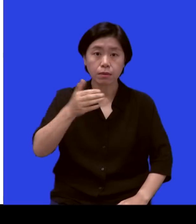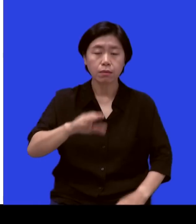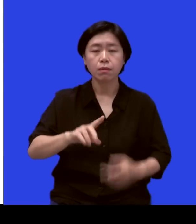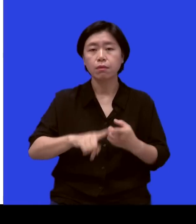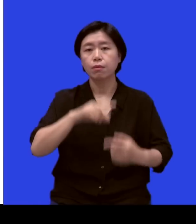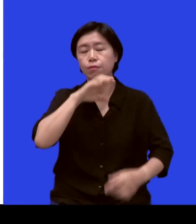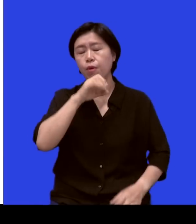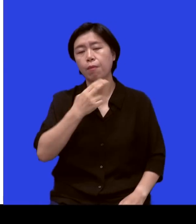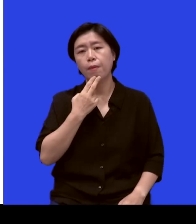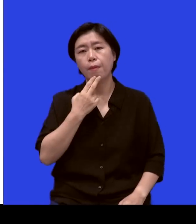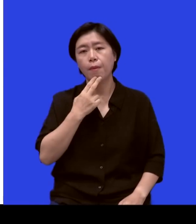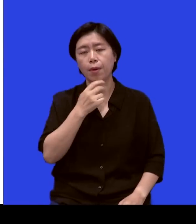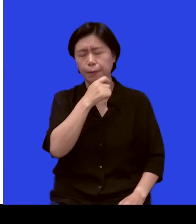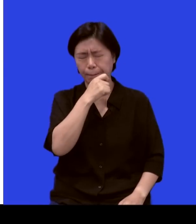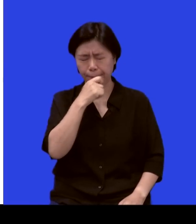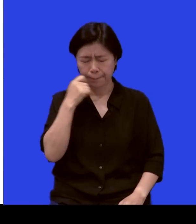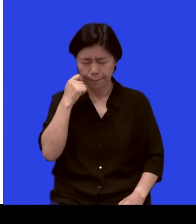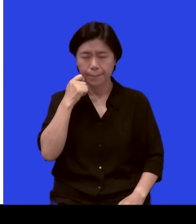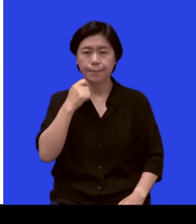이제 그거를 말없이 한 거예요.